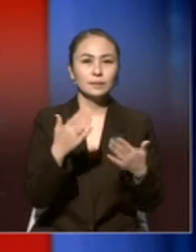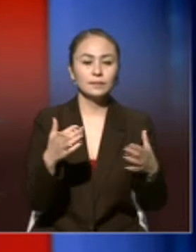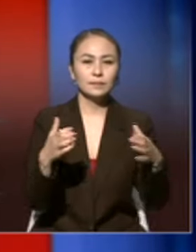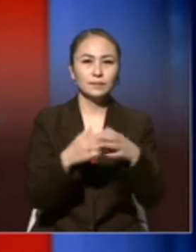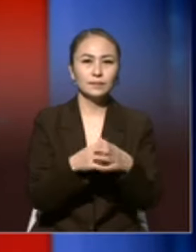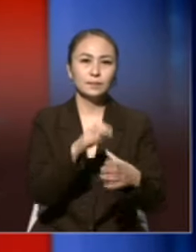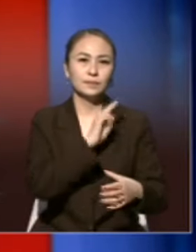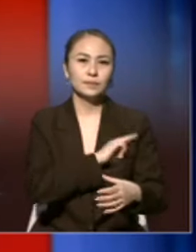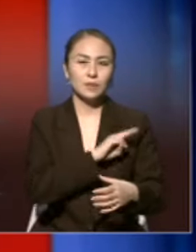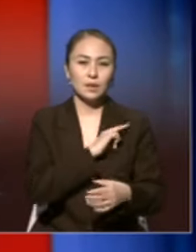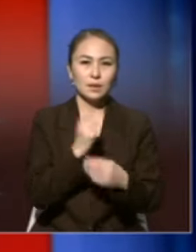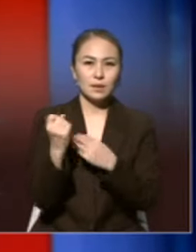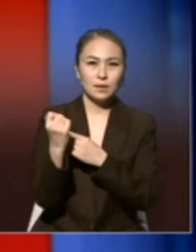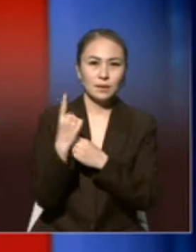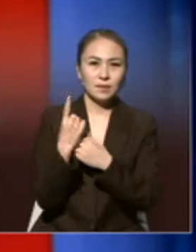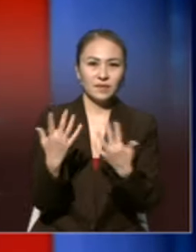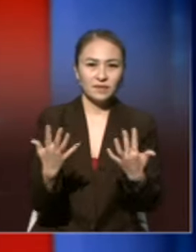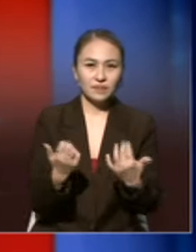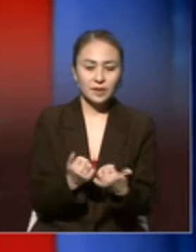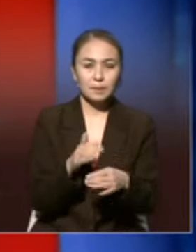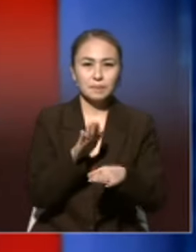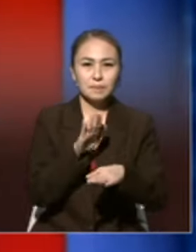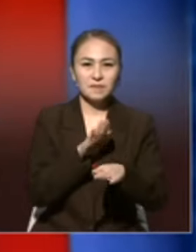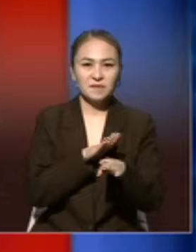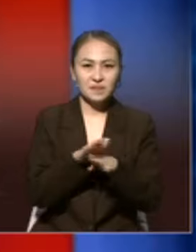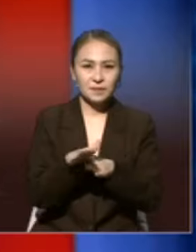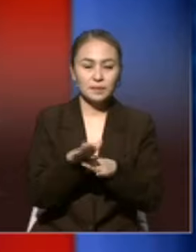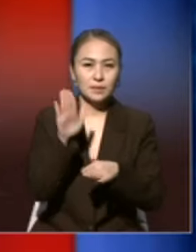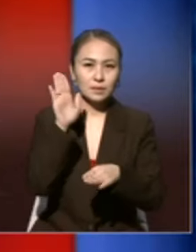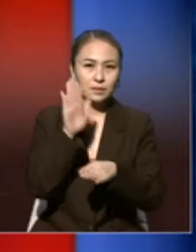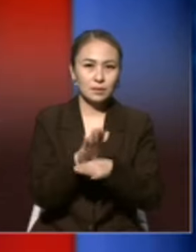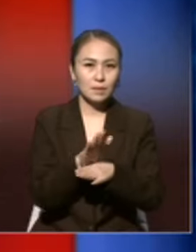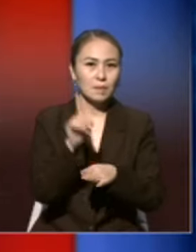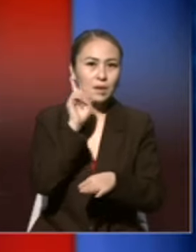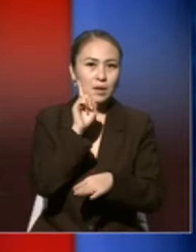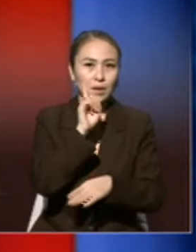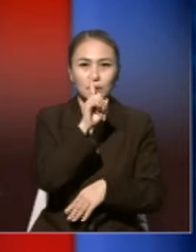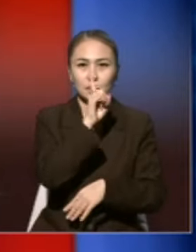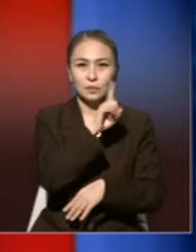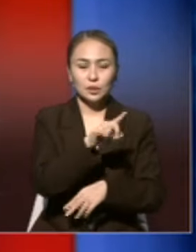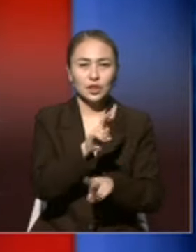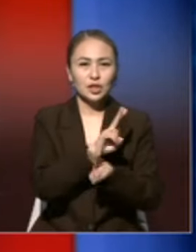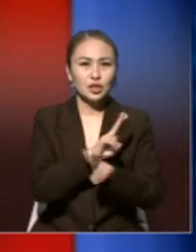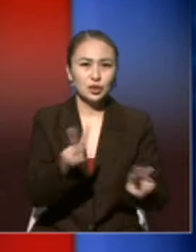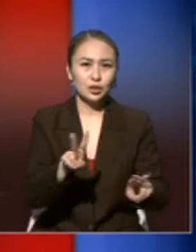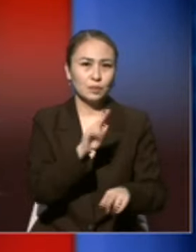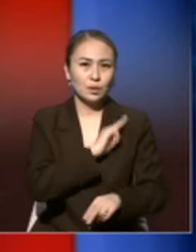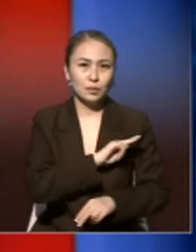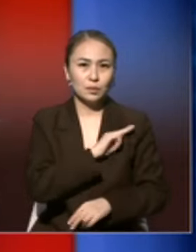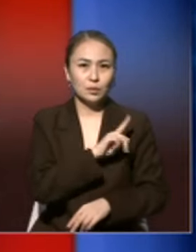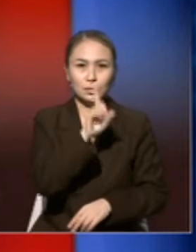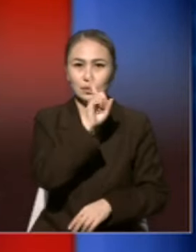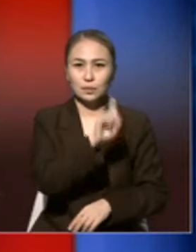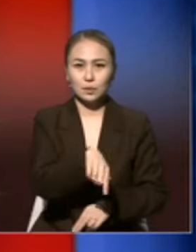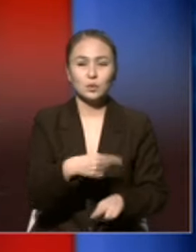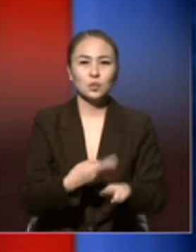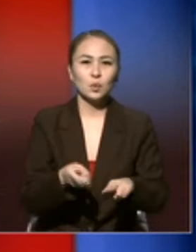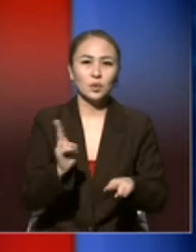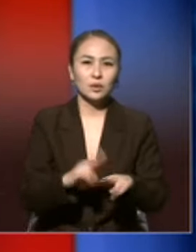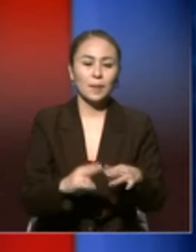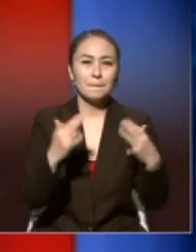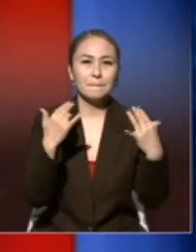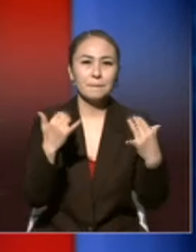мынандай тапсырманы алдыңыз, осыны орындаңыз деп тапсырма алмайынша ешкім қозғалмайды. Сол себептен